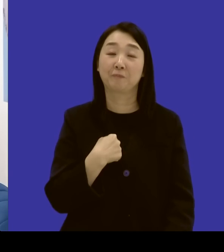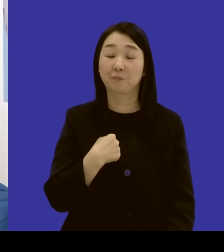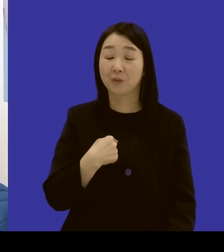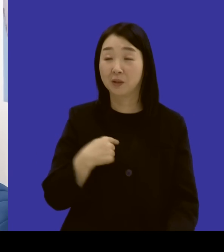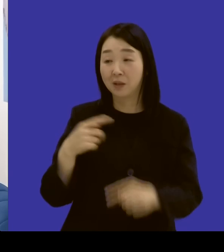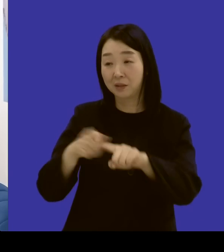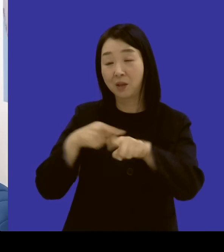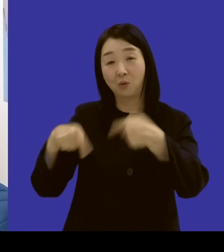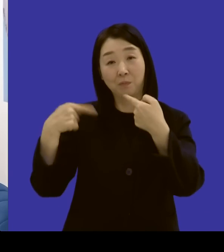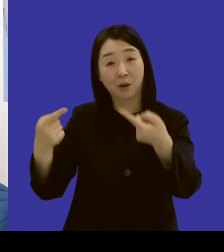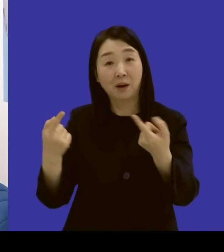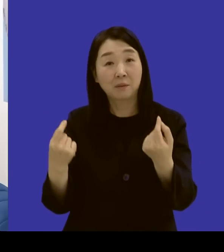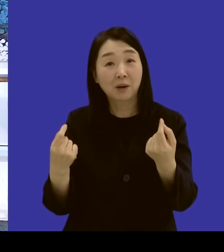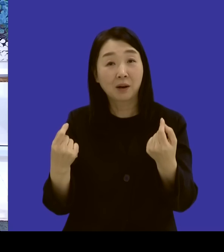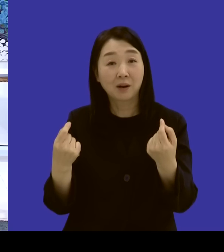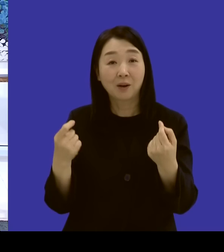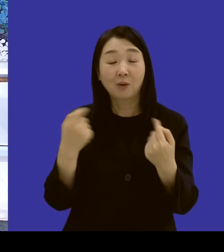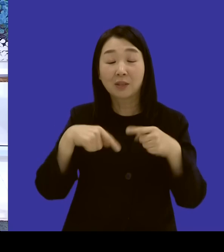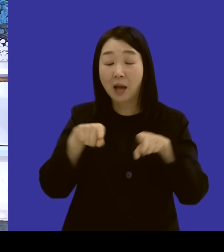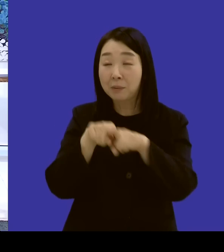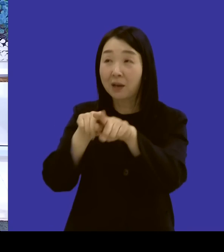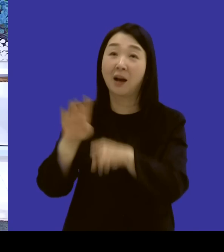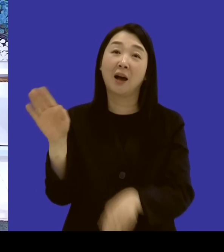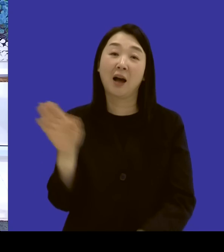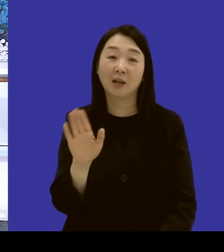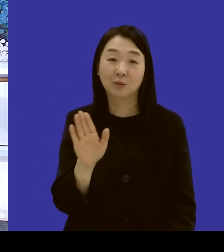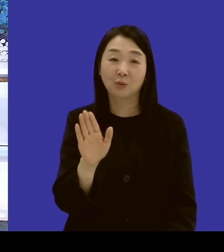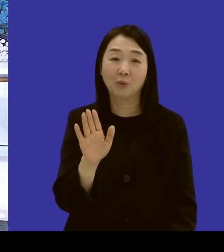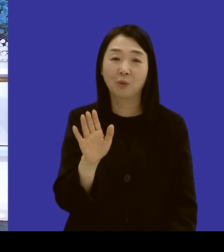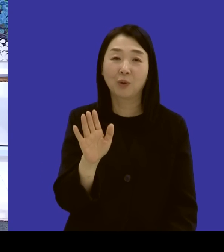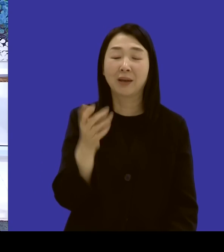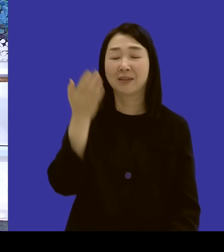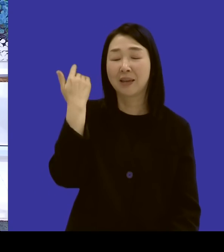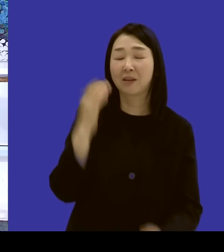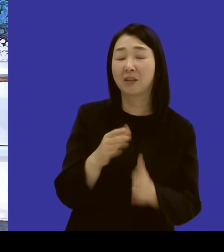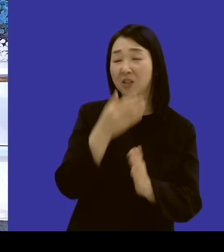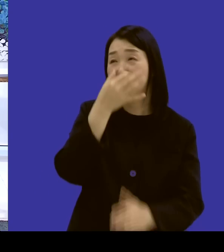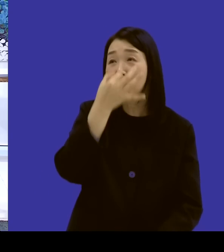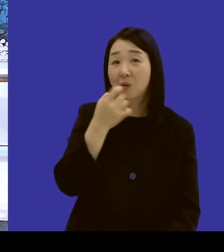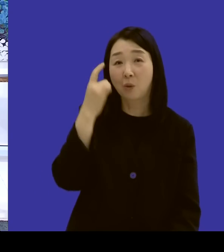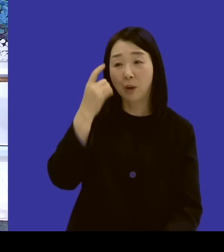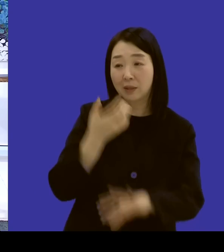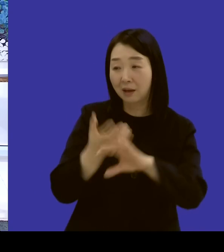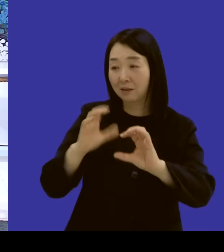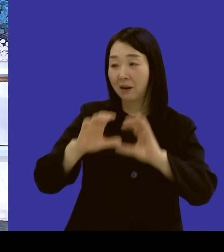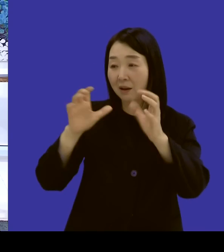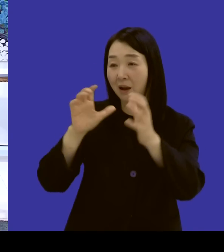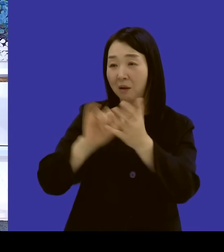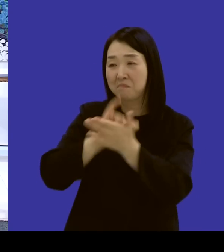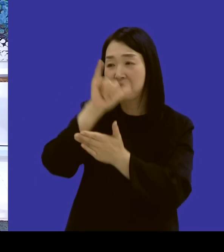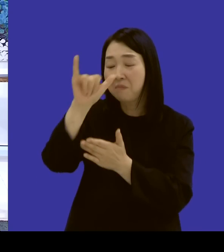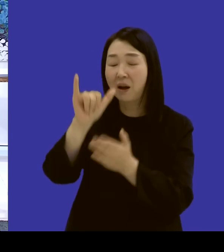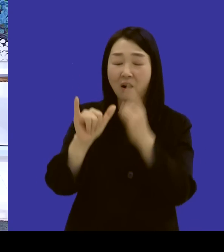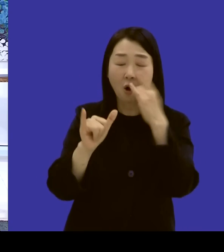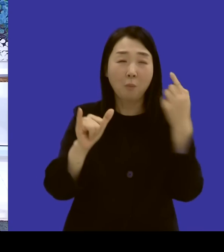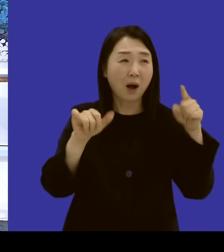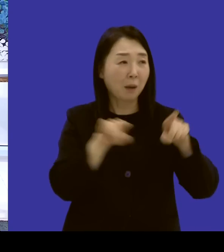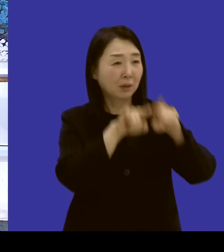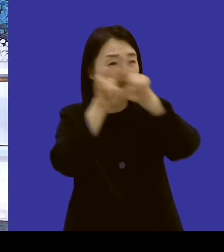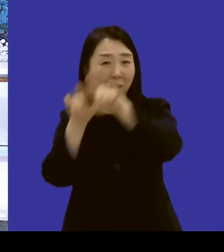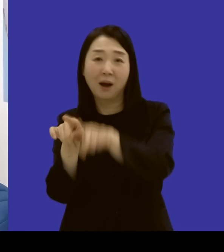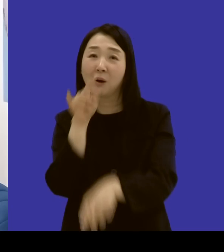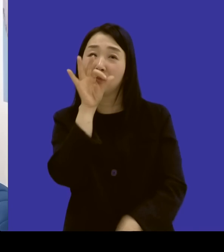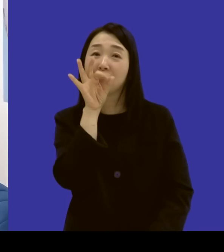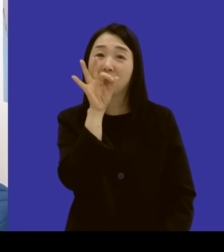나가면 그러니까 뭐 어디를 같이 가는 게 아니고 그 당시에는 좀 힘들었어요. 그러니까 외국에 뭐 제가 유학을 한다고 어머니가 오실 수 있는 상황도